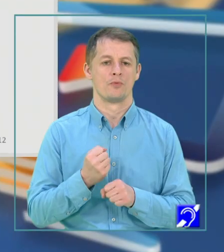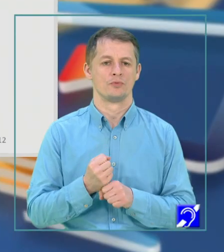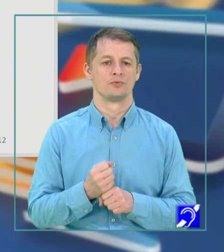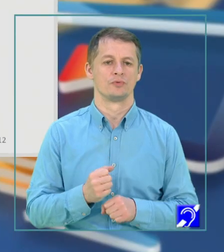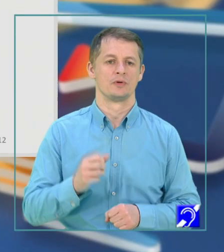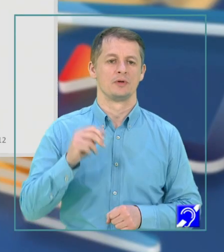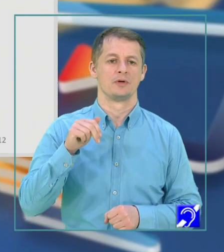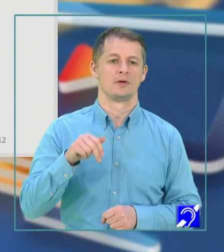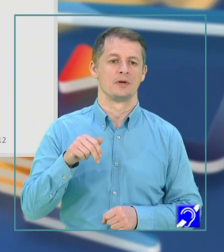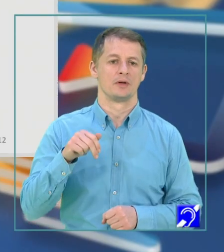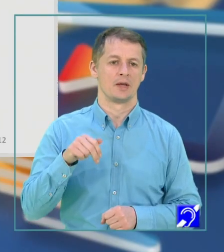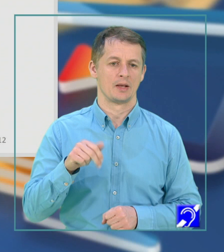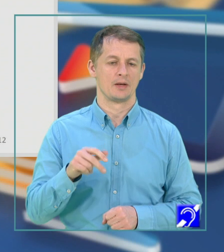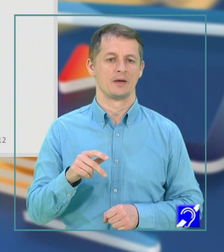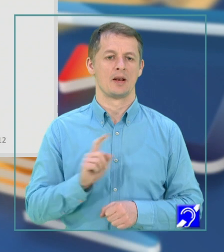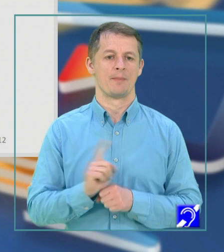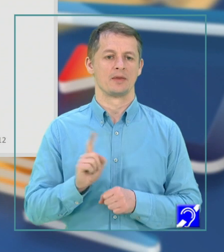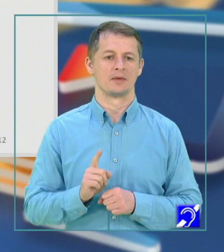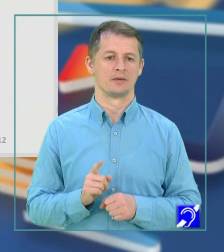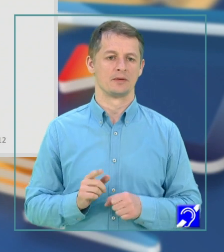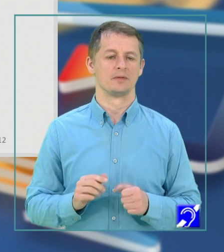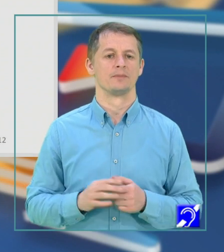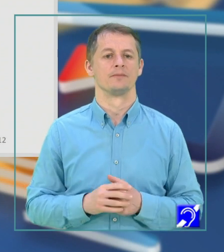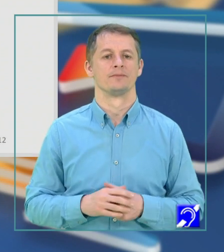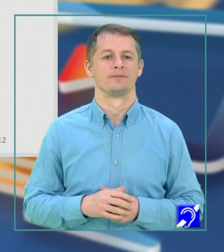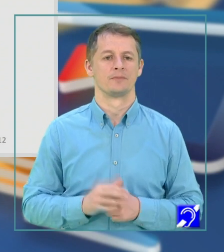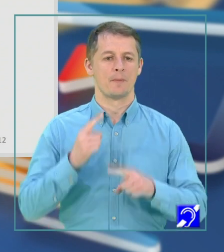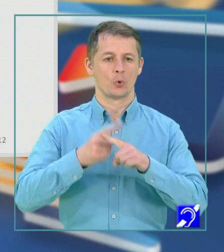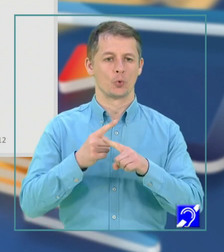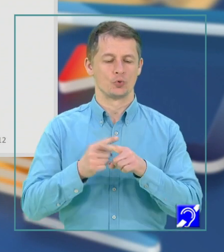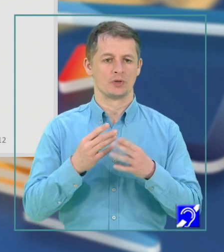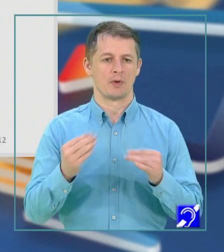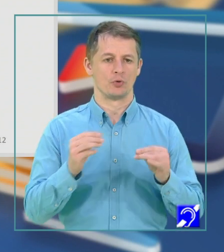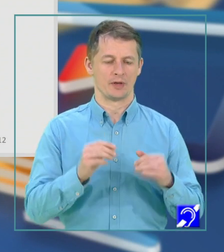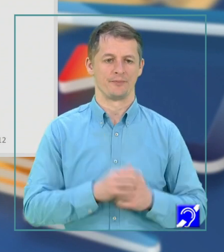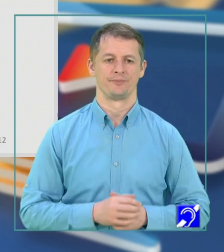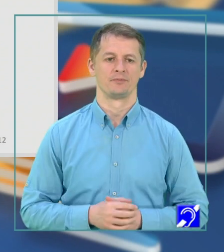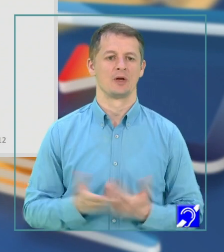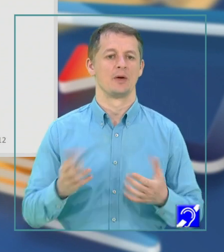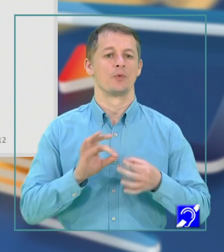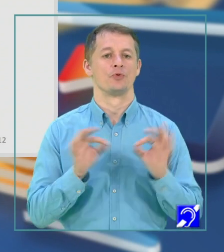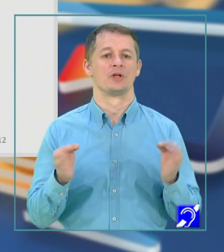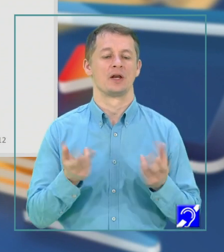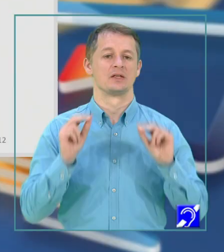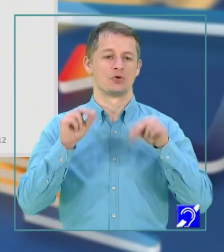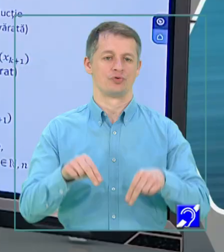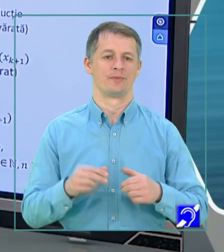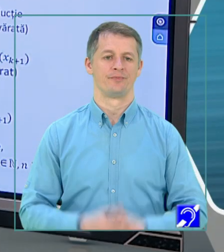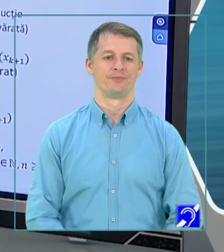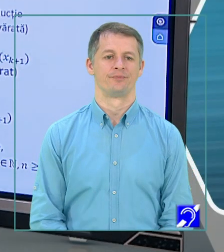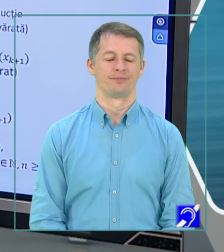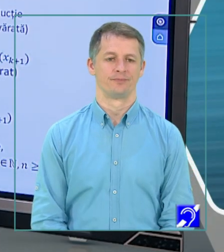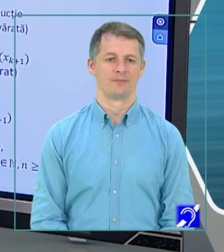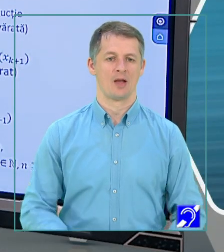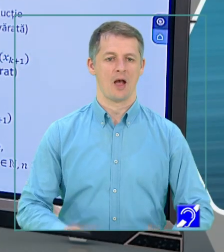elemente egal cu produs de K plus 1 imagini. Este propoziția la care trebuie să ajungem.